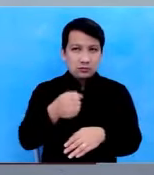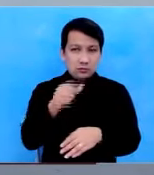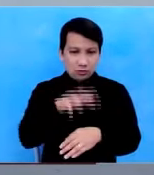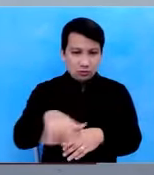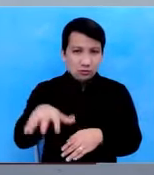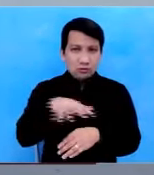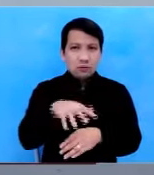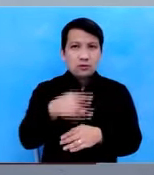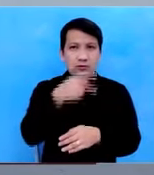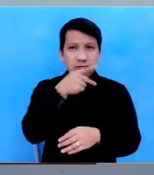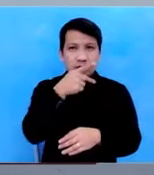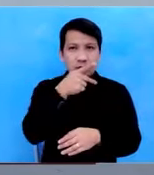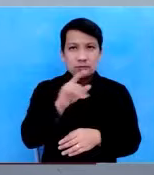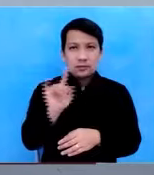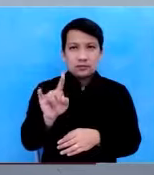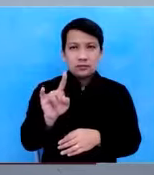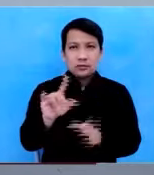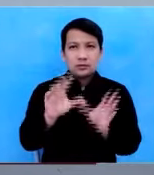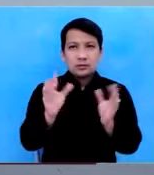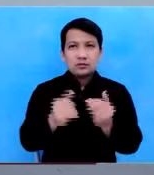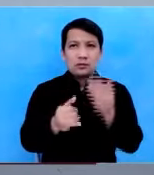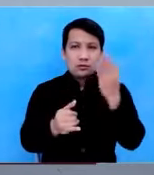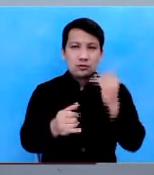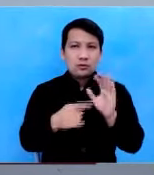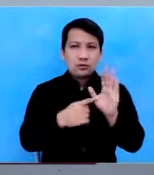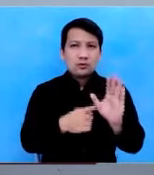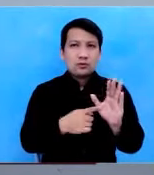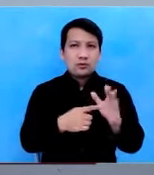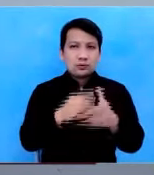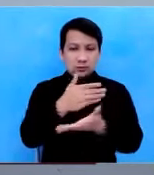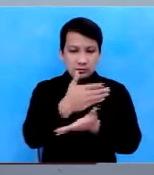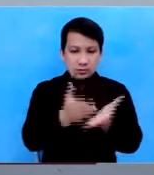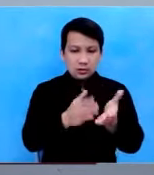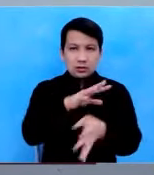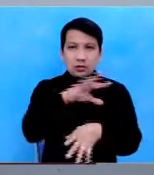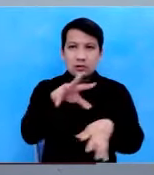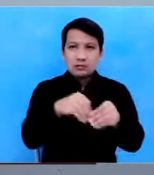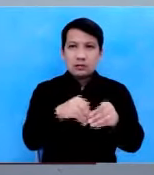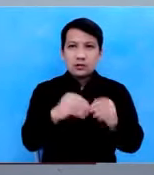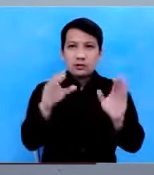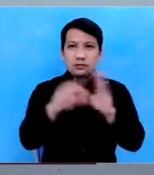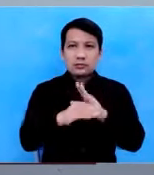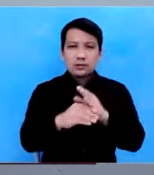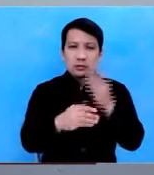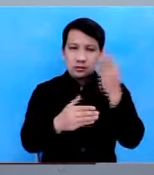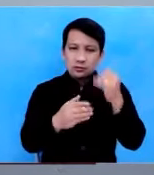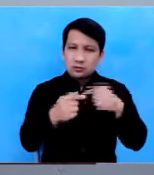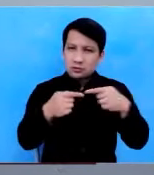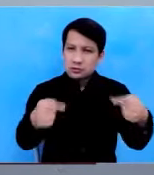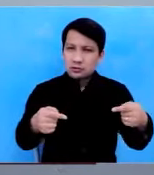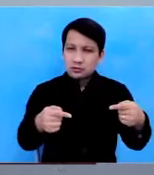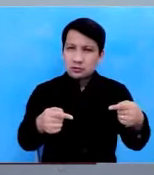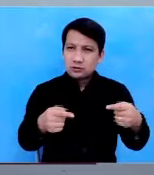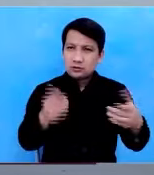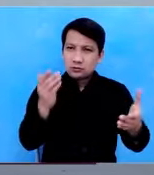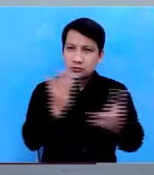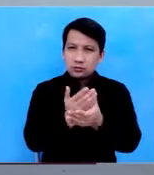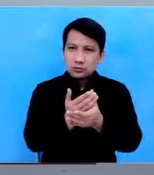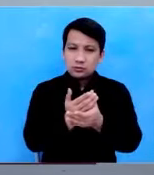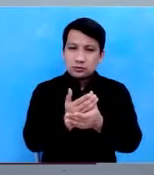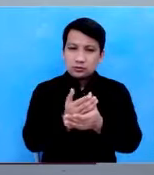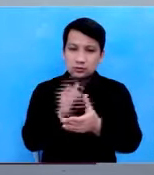media companies. Ang dahilan, bahagi raw sila ng isang criminal conspiracy to seize political and state